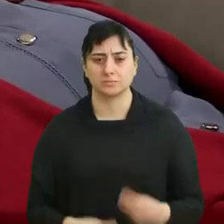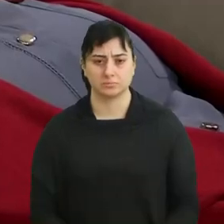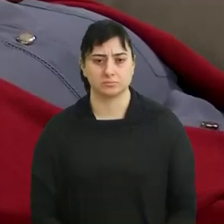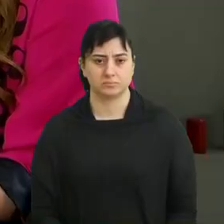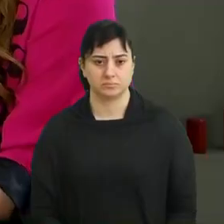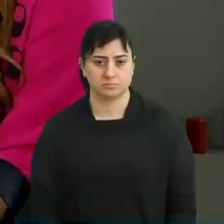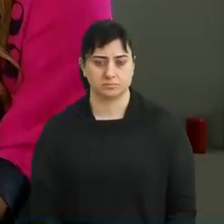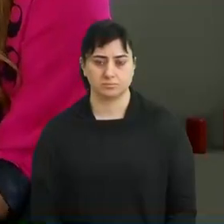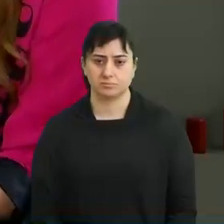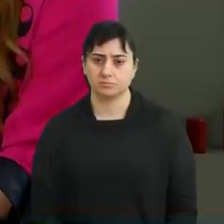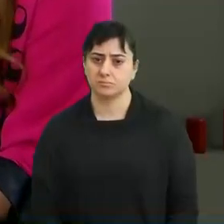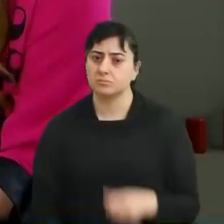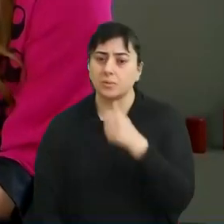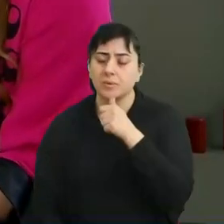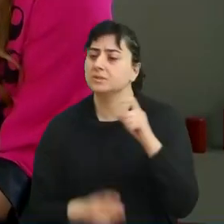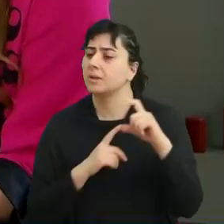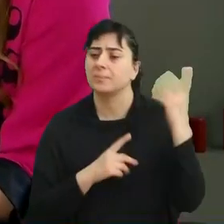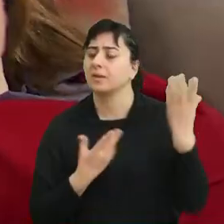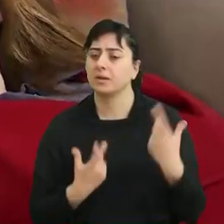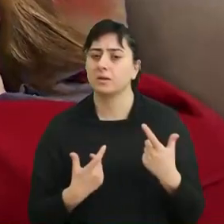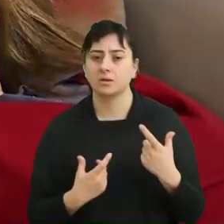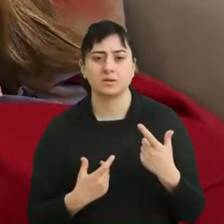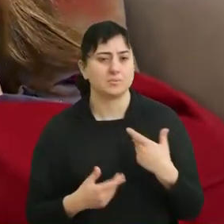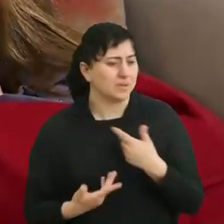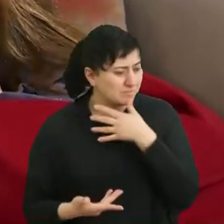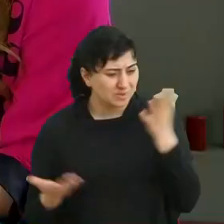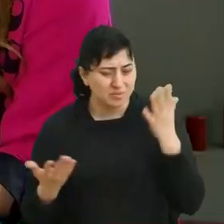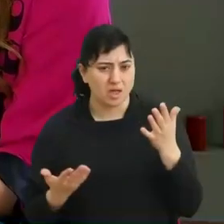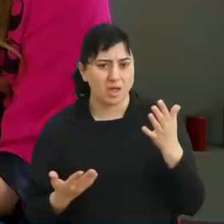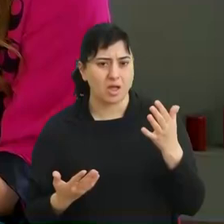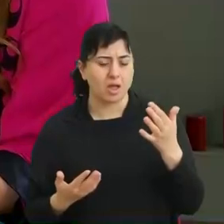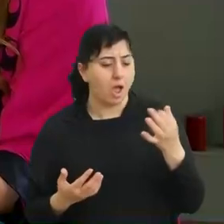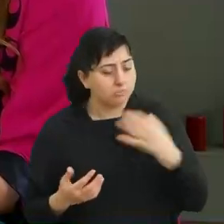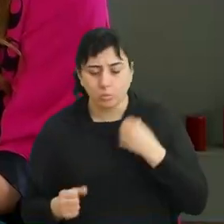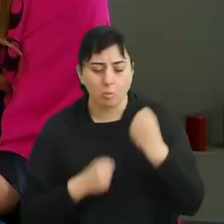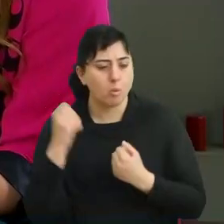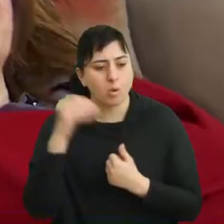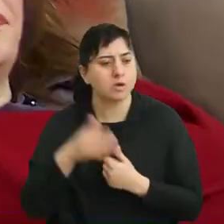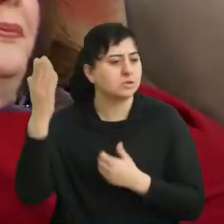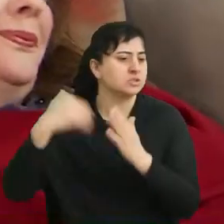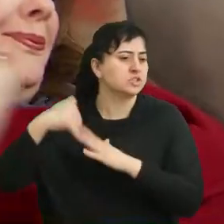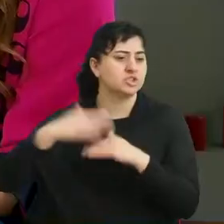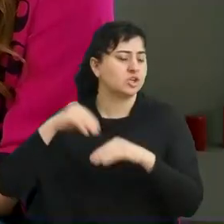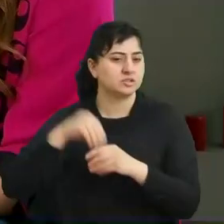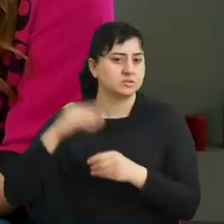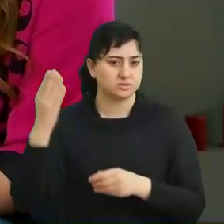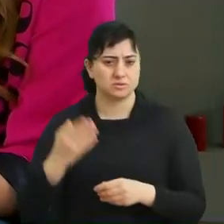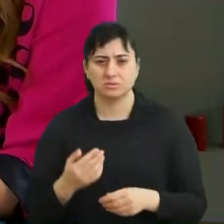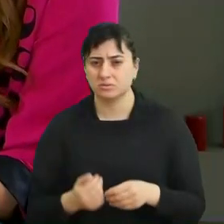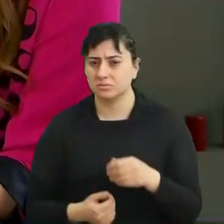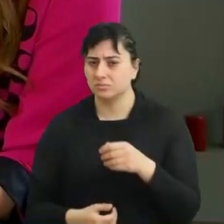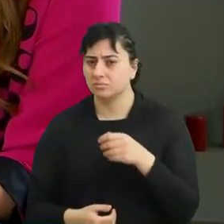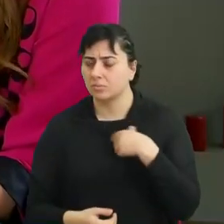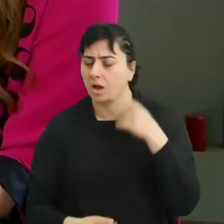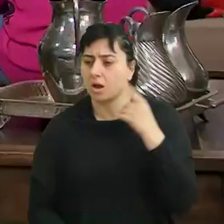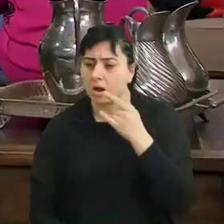iyiyim. Babişkocuğum sarpışkoğumlar nerede? Kızım ne bileyim ben, haber gelince fırladım geldim herhalde. İnşaatta kaldılar onlar da. Babacığım en son aradım